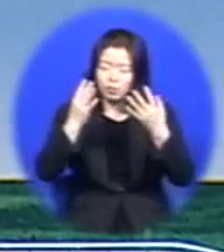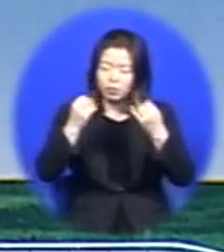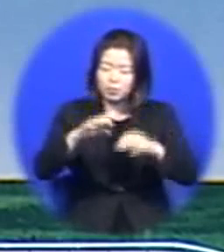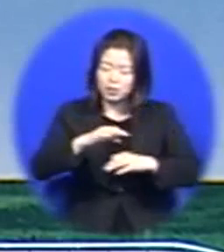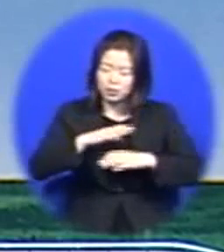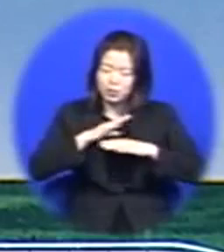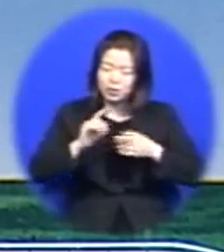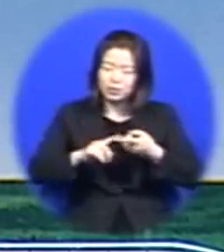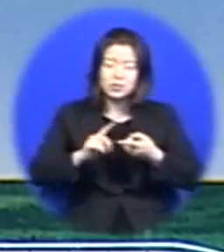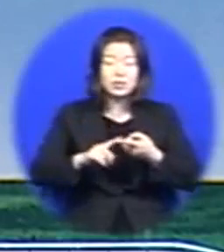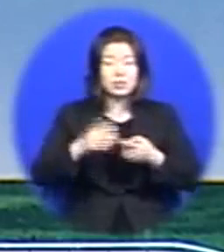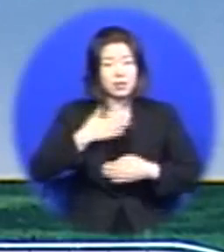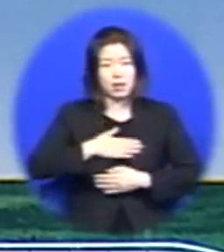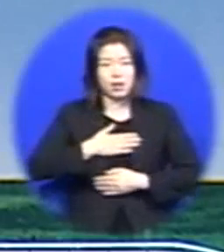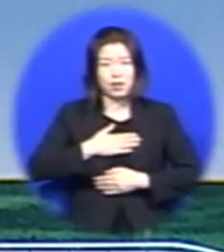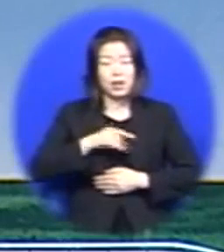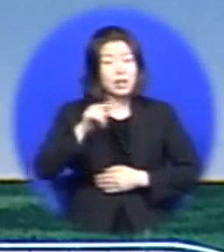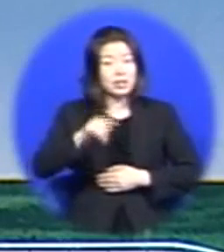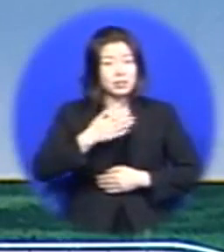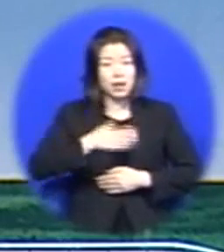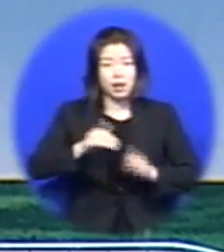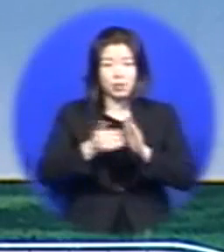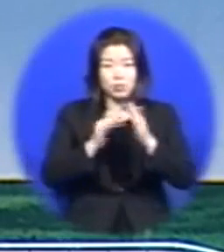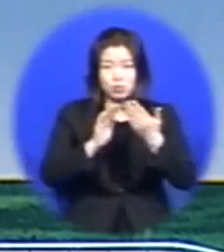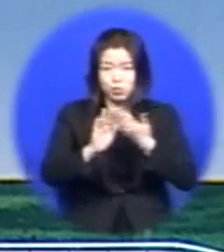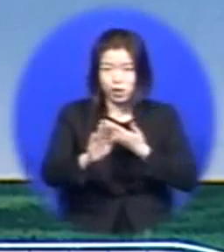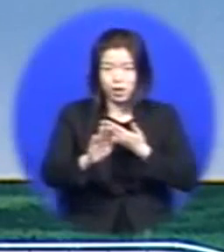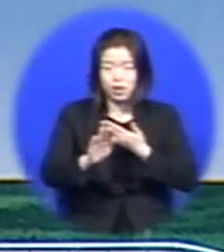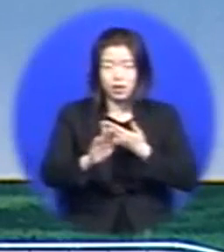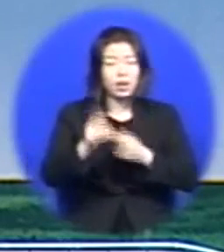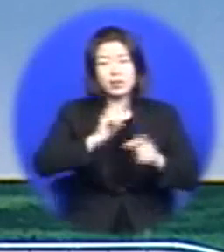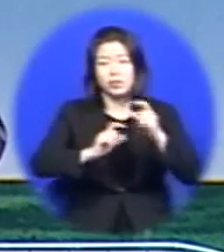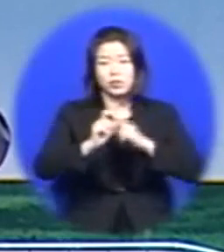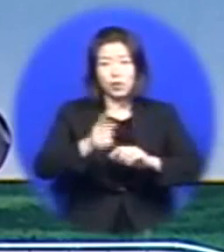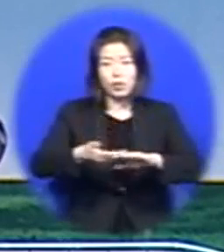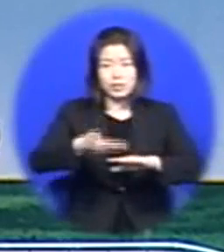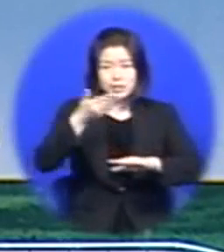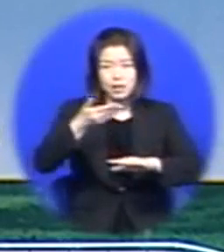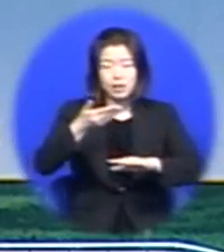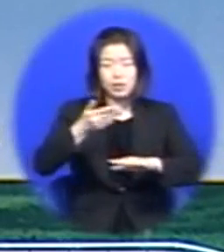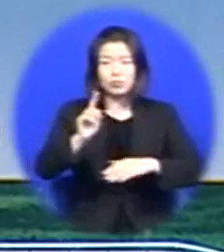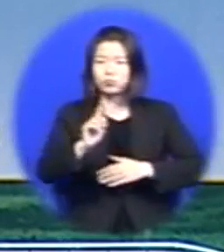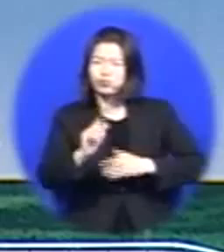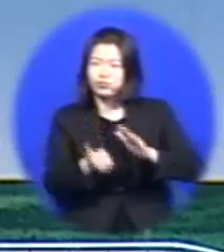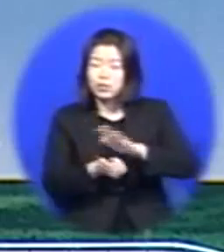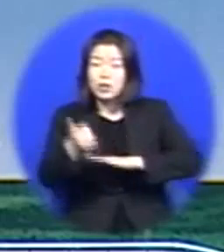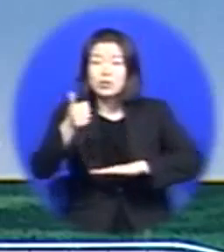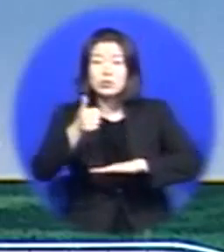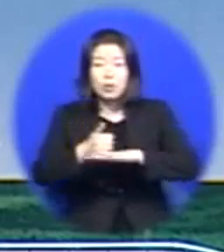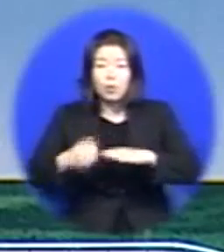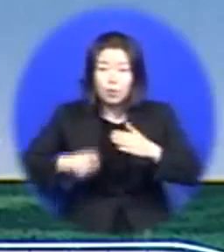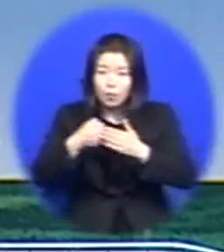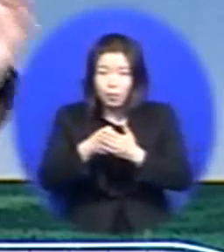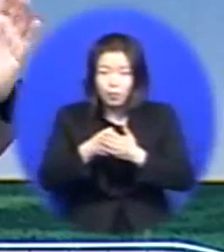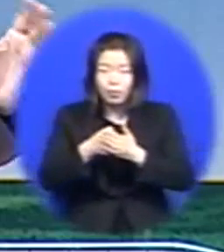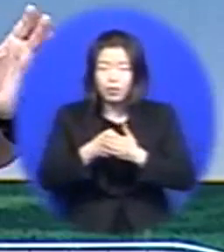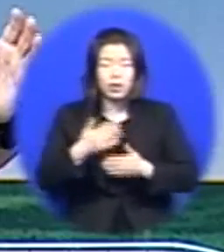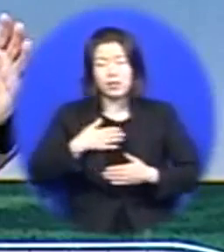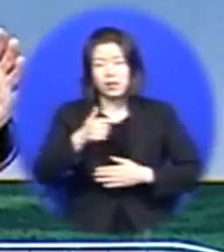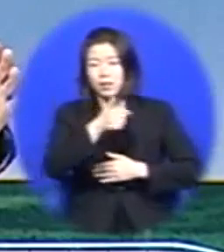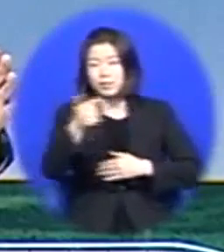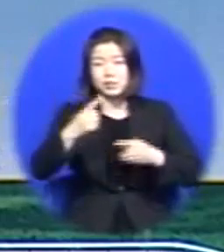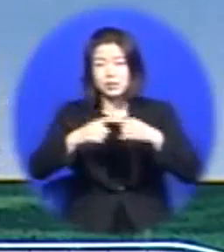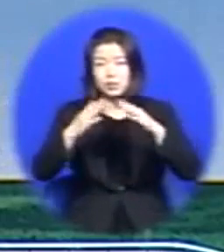놀라운지 그걸 알고 나니까 더 이상 무슨 성공해야 되겠다, 내가 큰